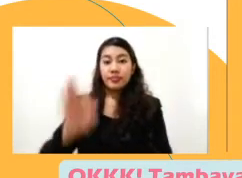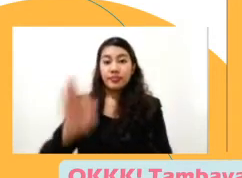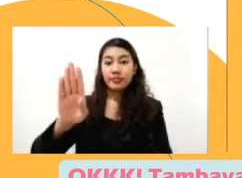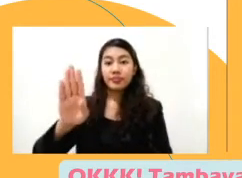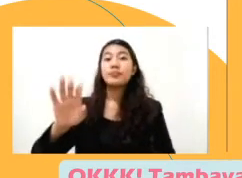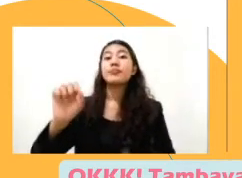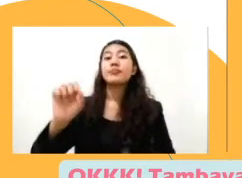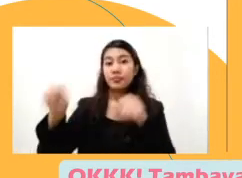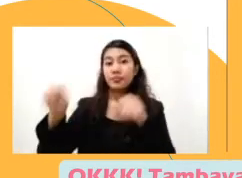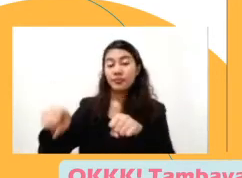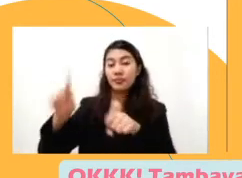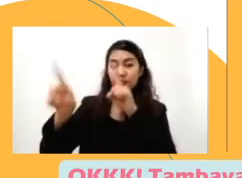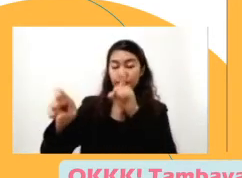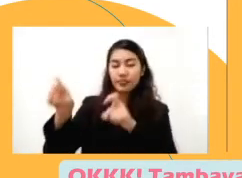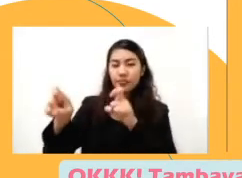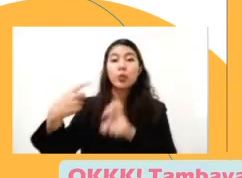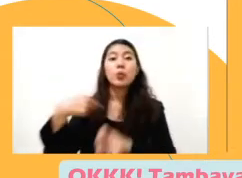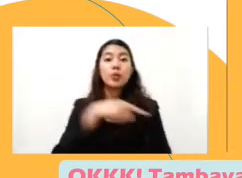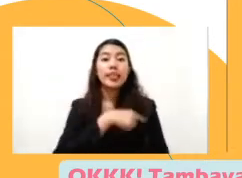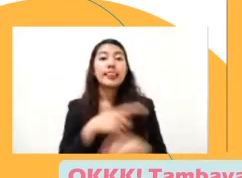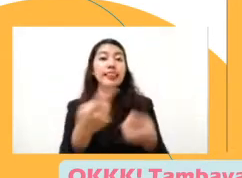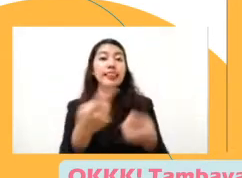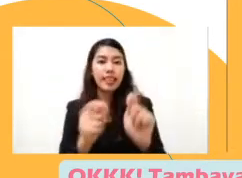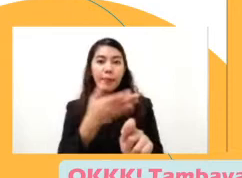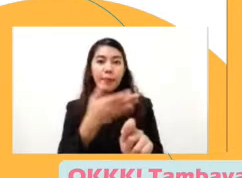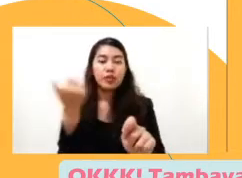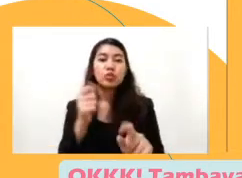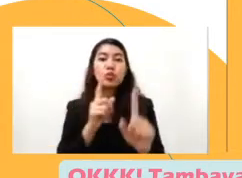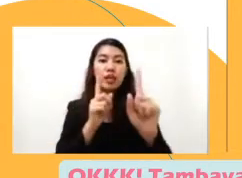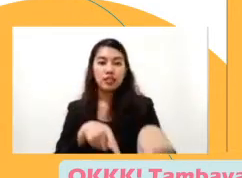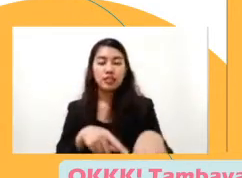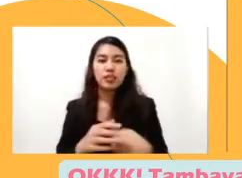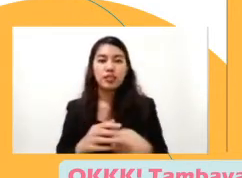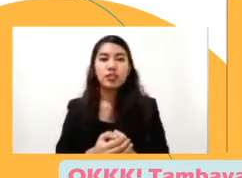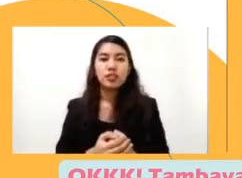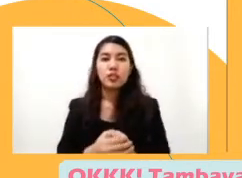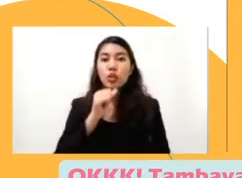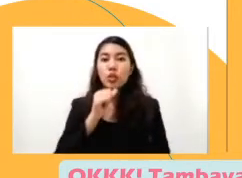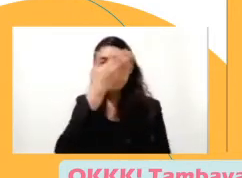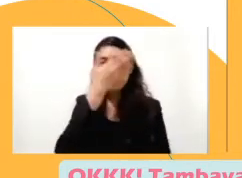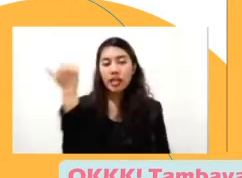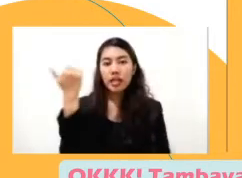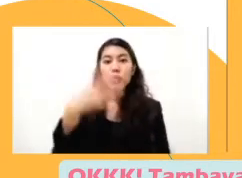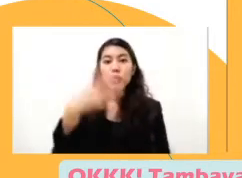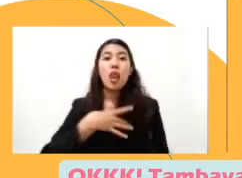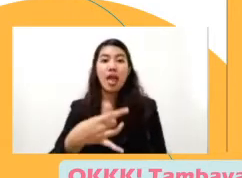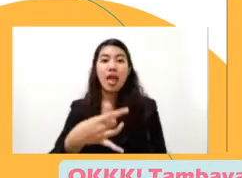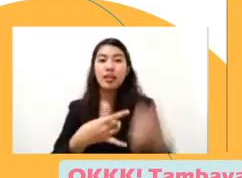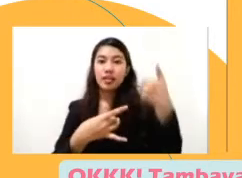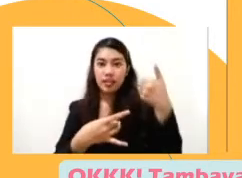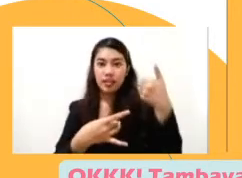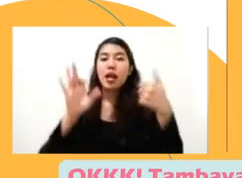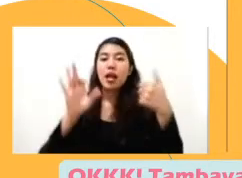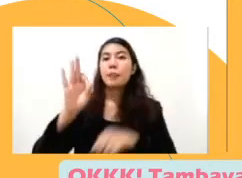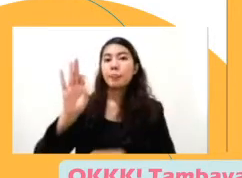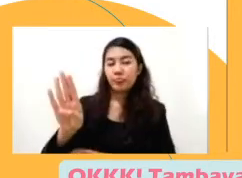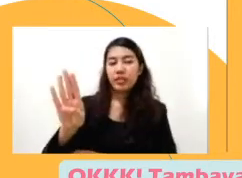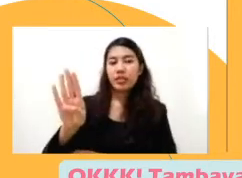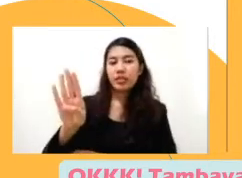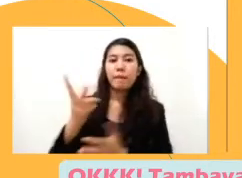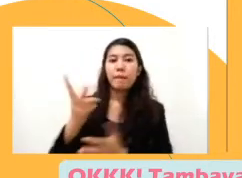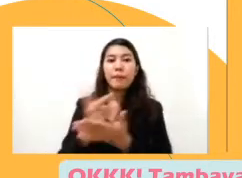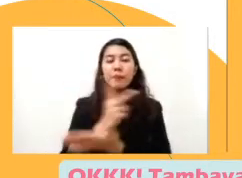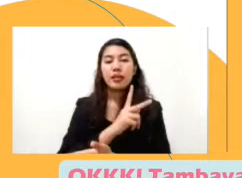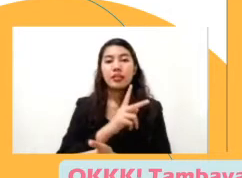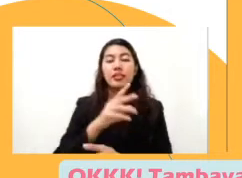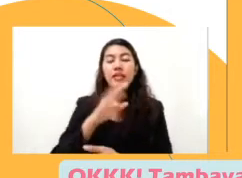i-share ang Facebook page ng DepEd Philippines. Kasama po natin ngayon ang ating mga katambayers from Luzon, Visayas